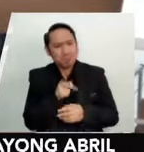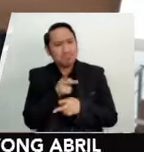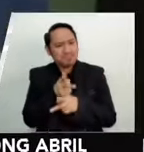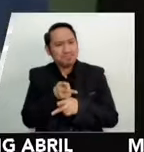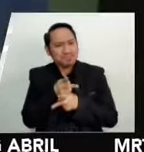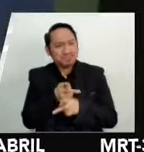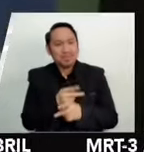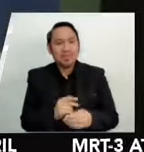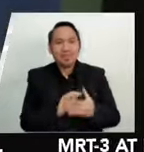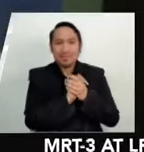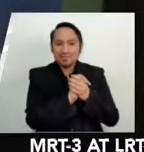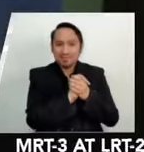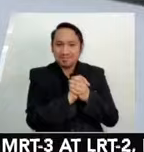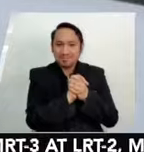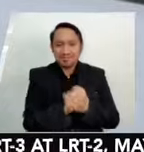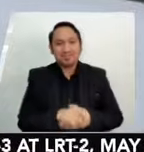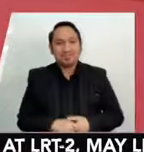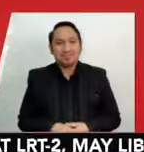Congratulations!